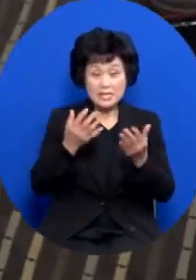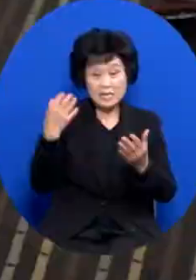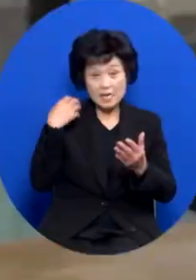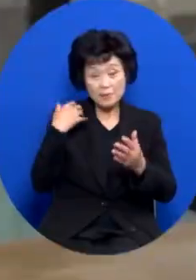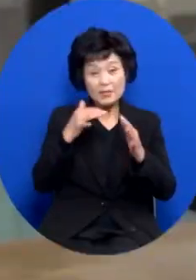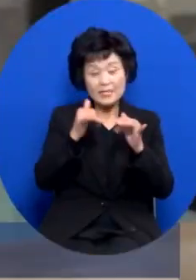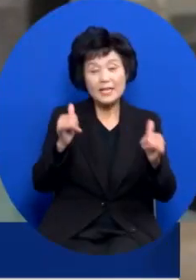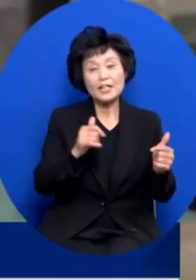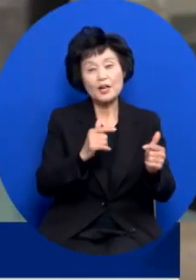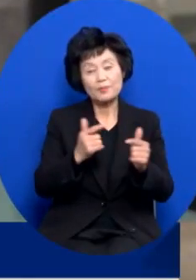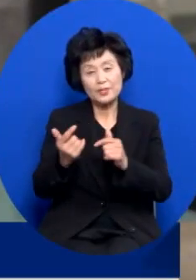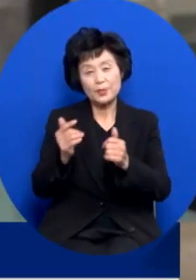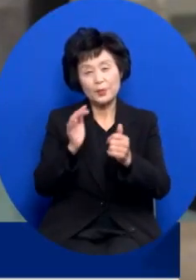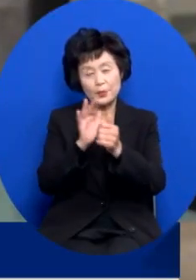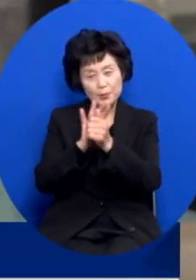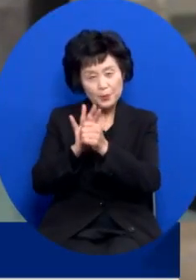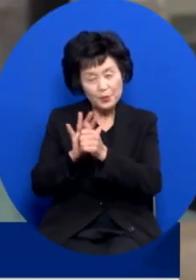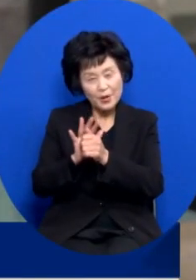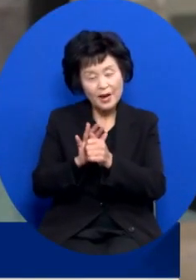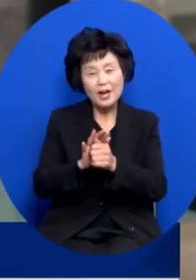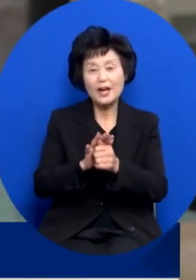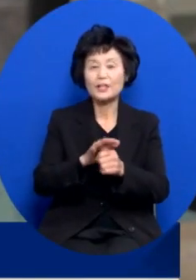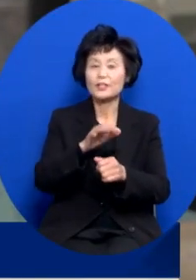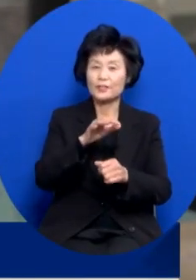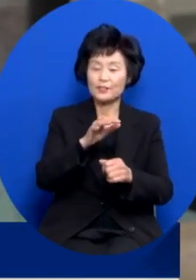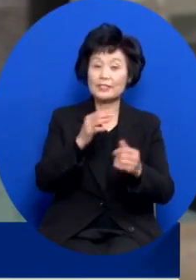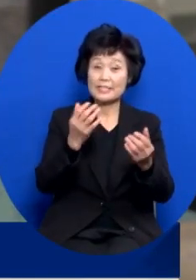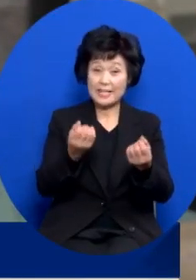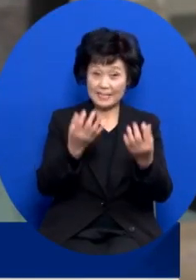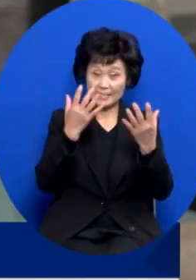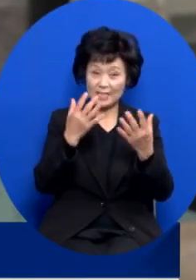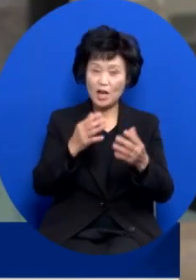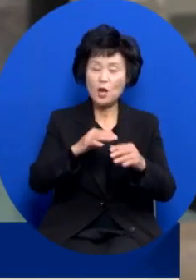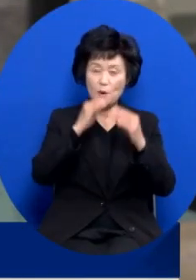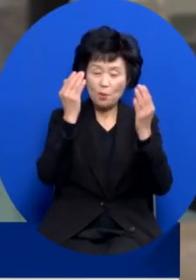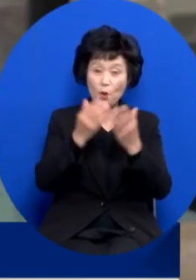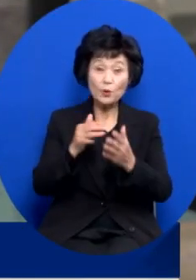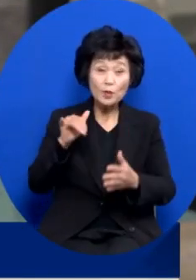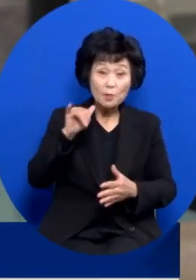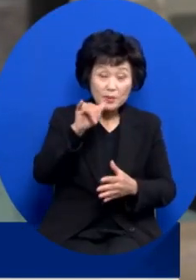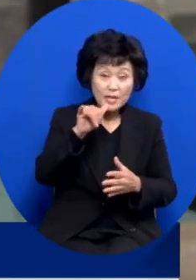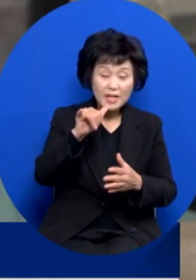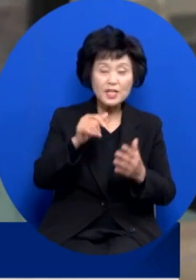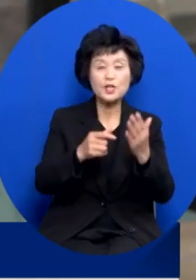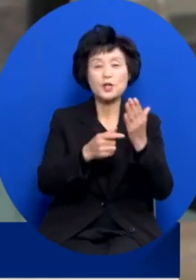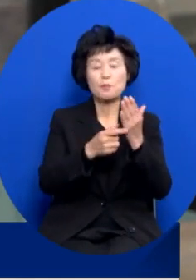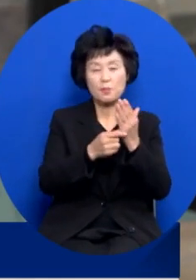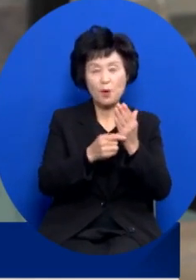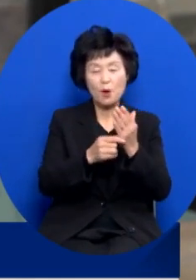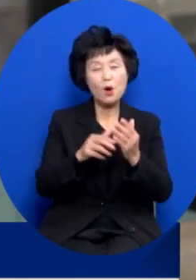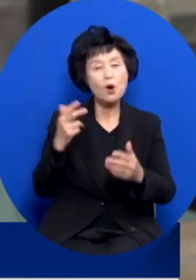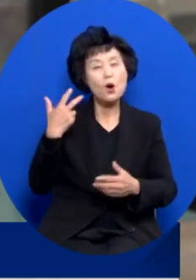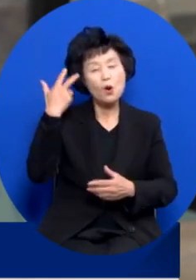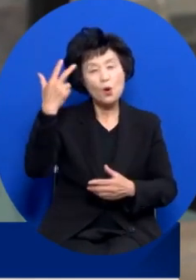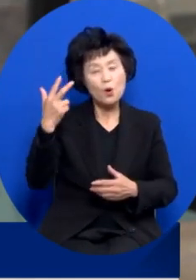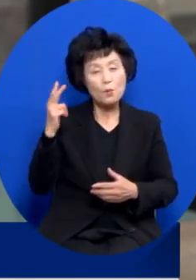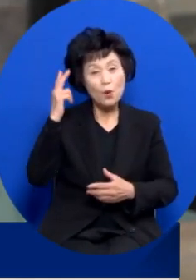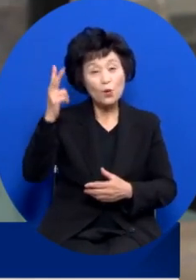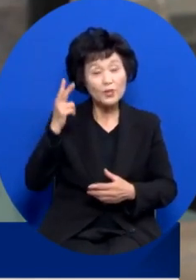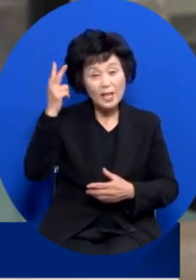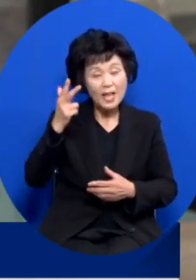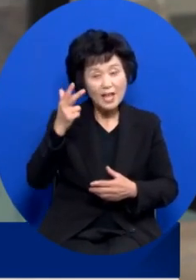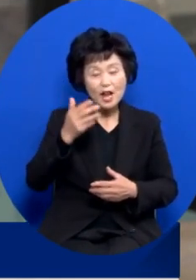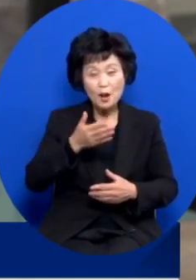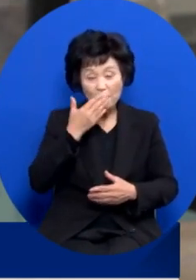모든 비행기표를 저희들이 사서 보내드립니다. 그리고 호텔, 모든 음식, 모든 건 문만 오시면